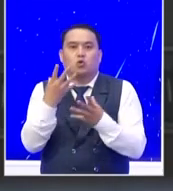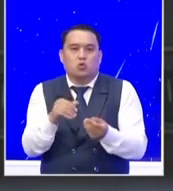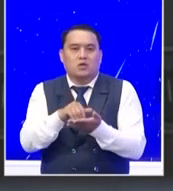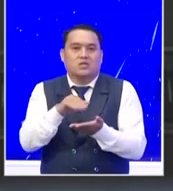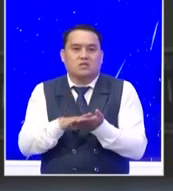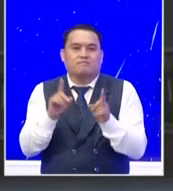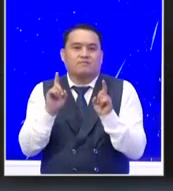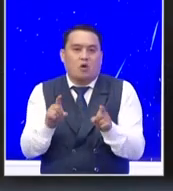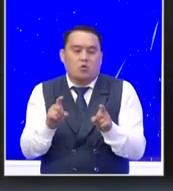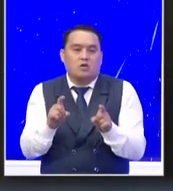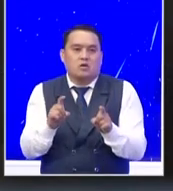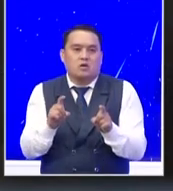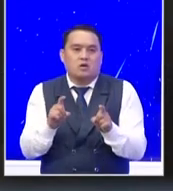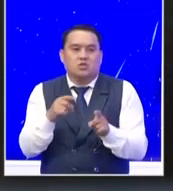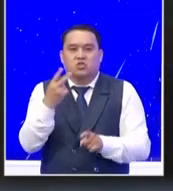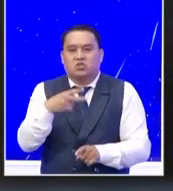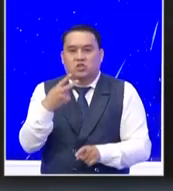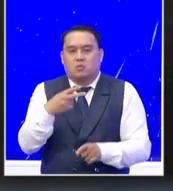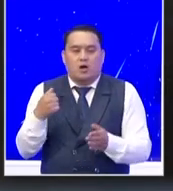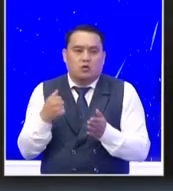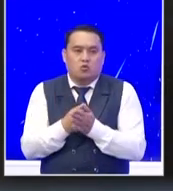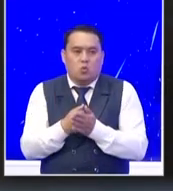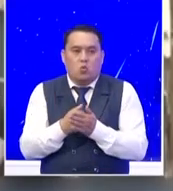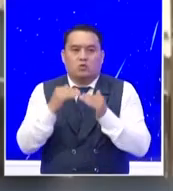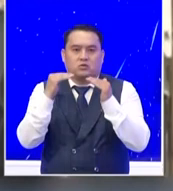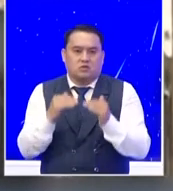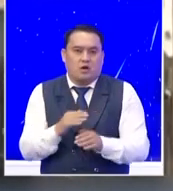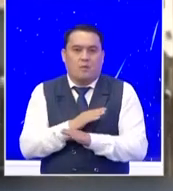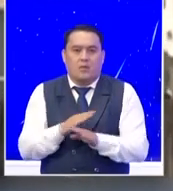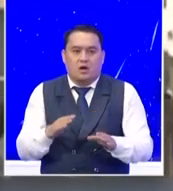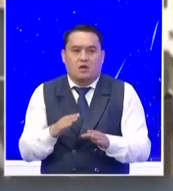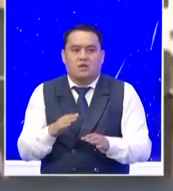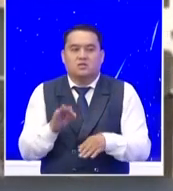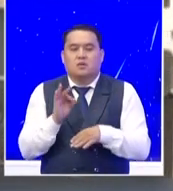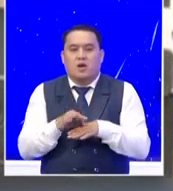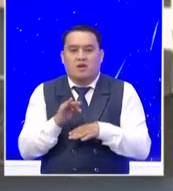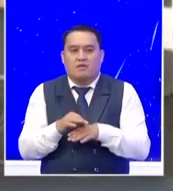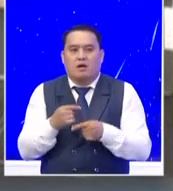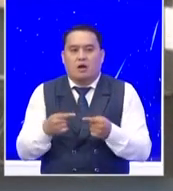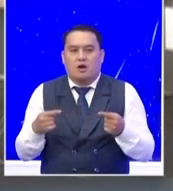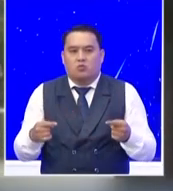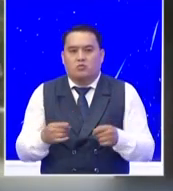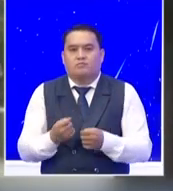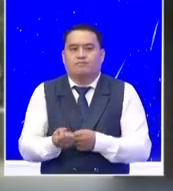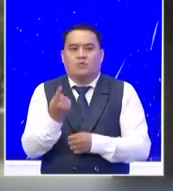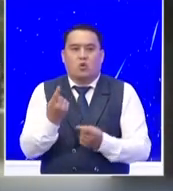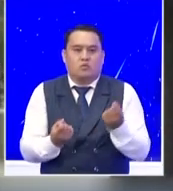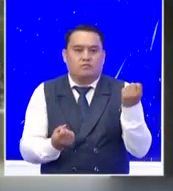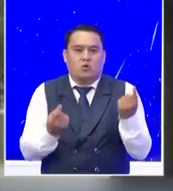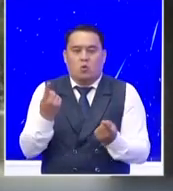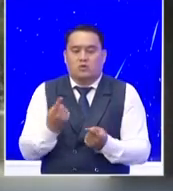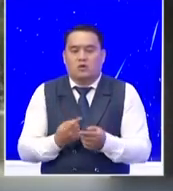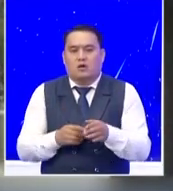тіркелген инфекцияға шалдығу дерегі 20-ға дейін төмендегеніне қарамастан, індет әргезде әртүрлі өңірлер мен елді